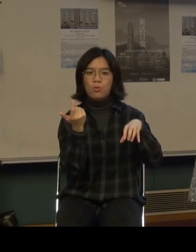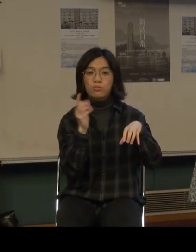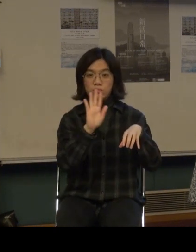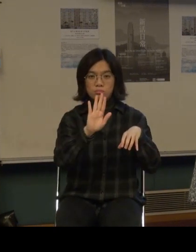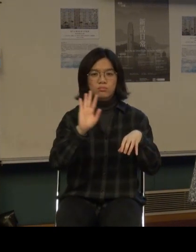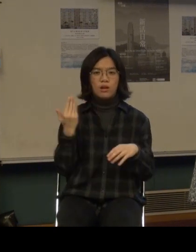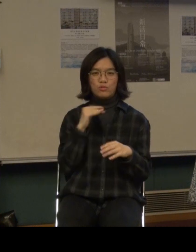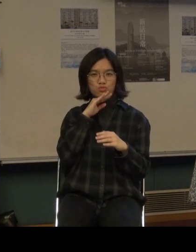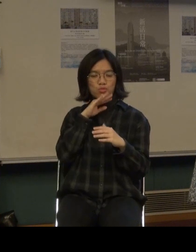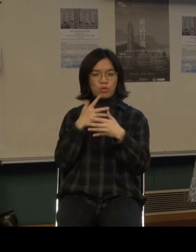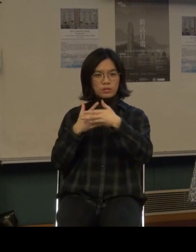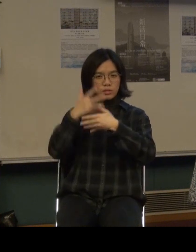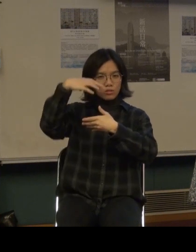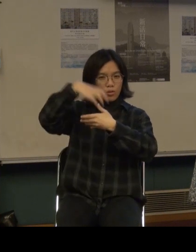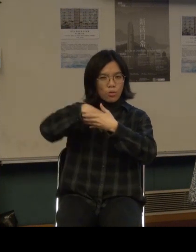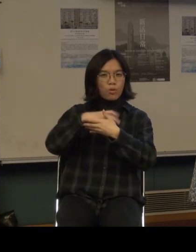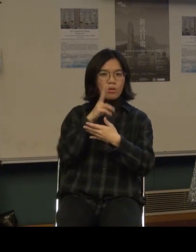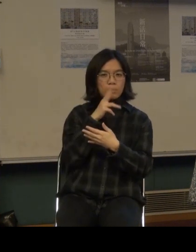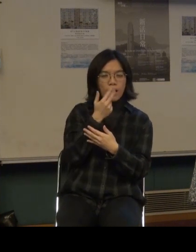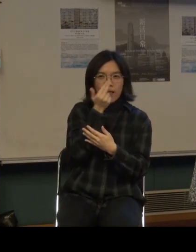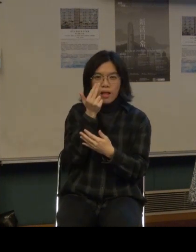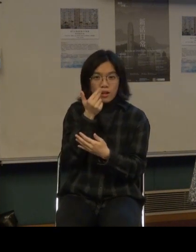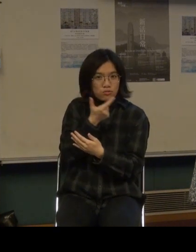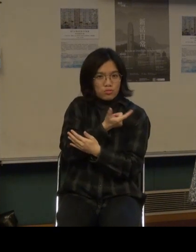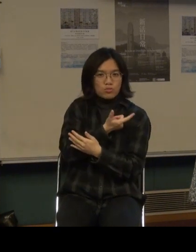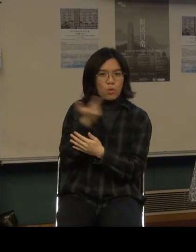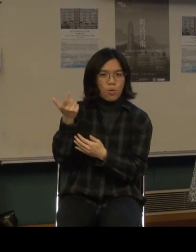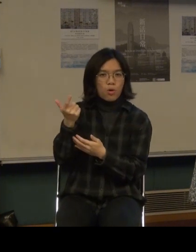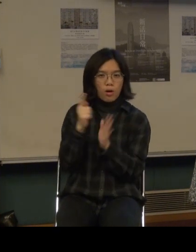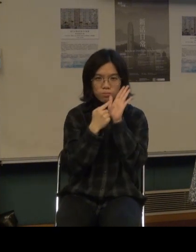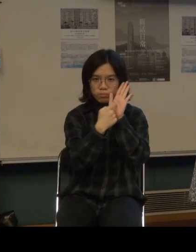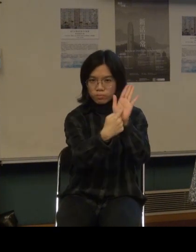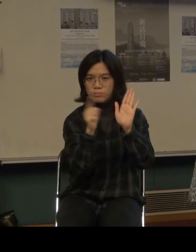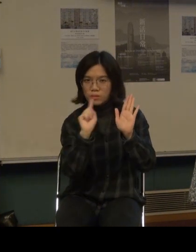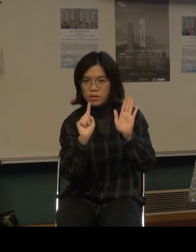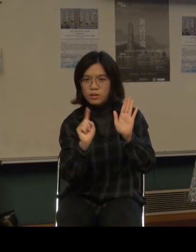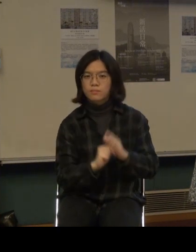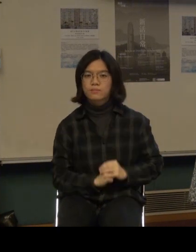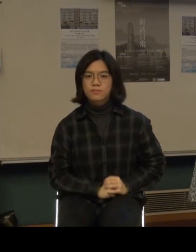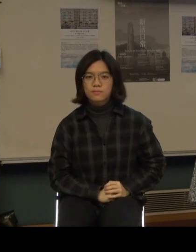住呢啲大量嘅裝飾物咧，佢反映咗嘅咧就係話，